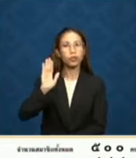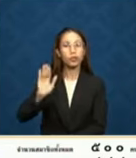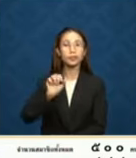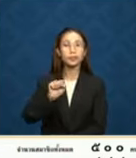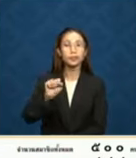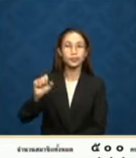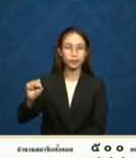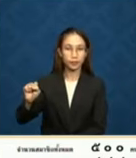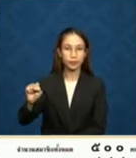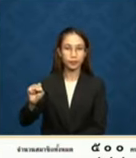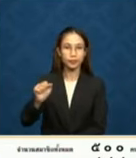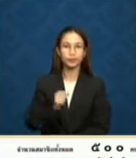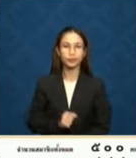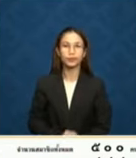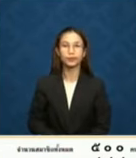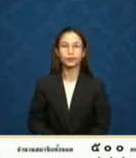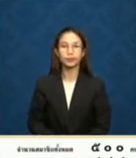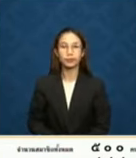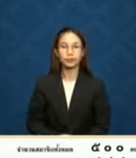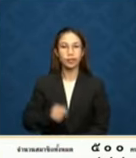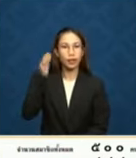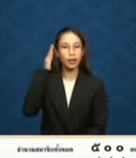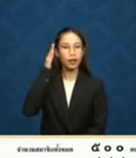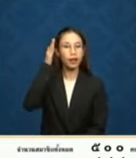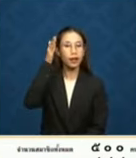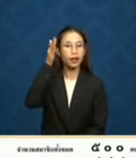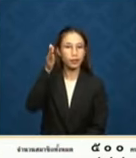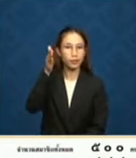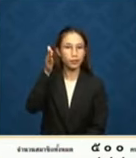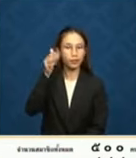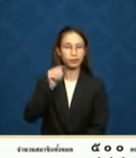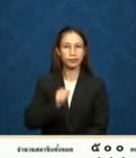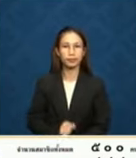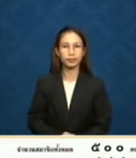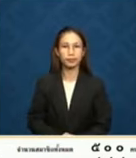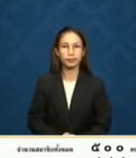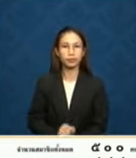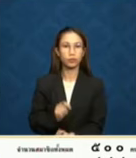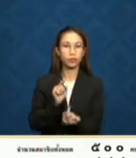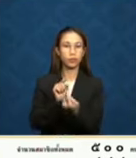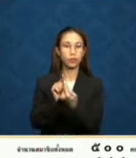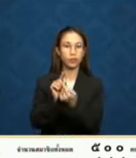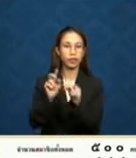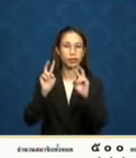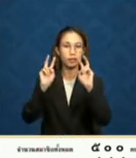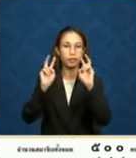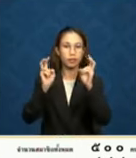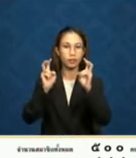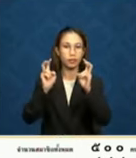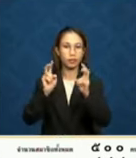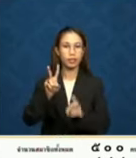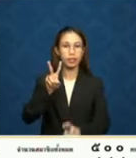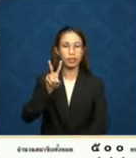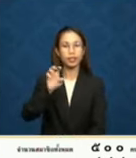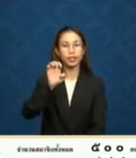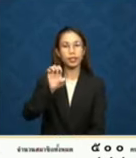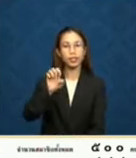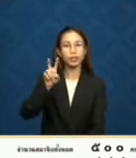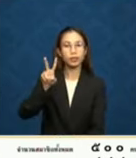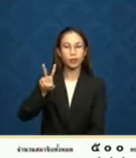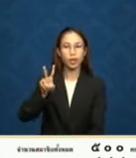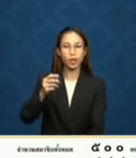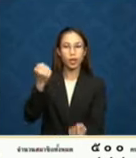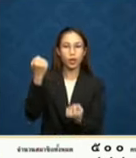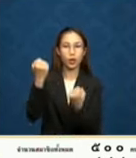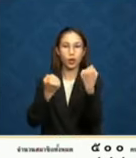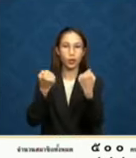โดยเฉพาะในอนาคตอันใล้นี้นะครับเรื่องของอวีหรือร